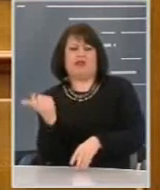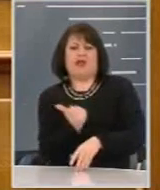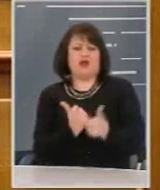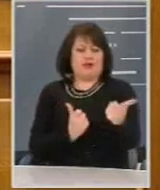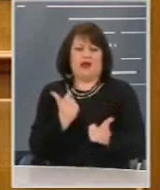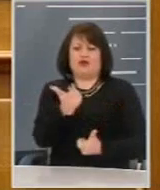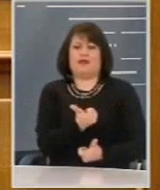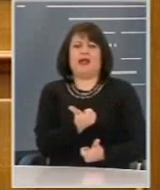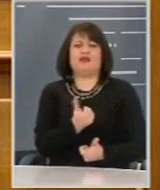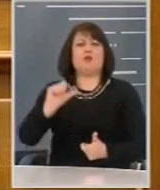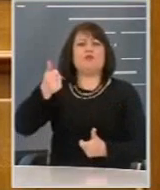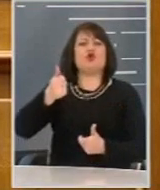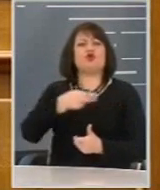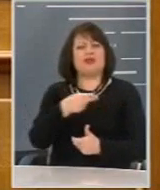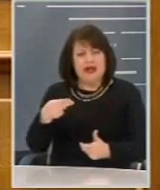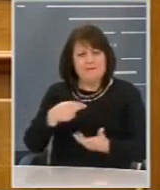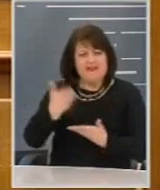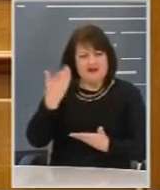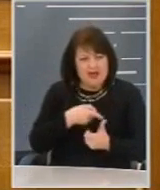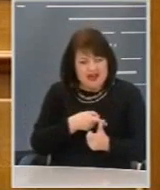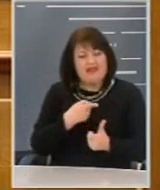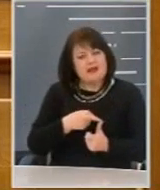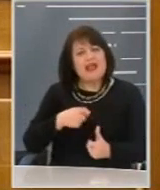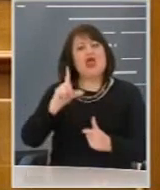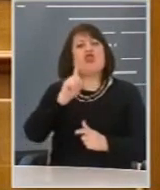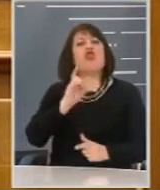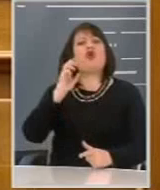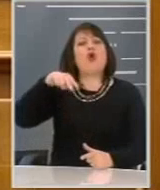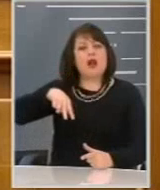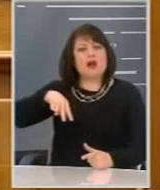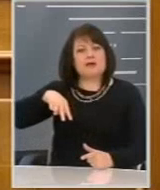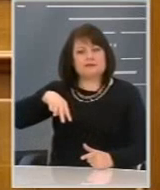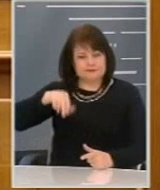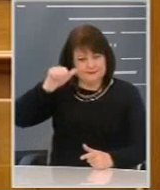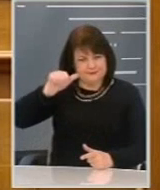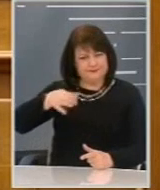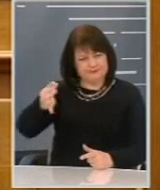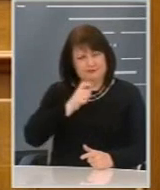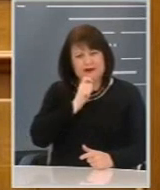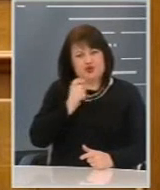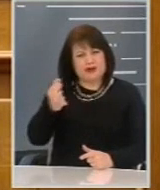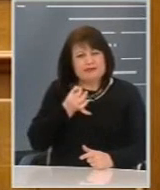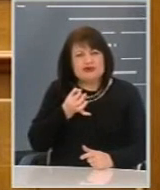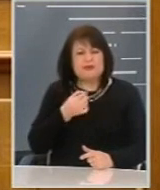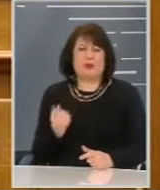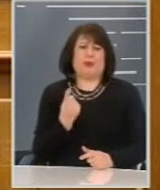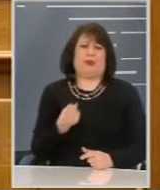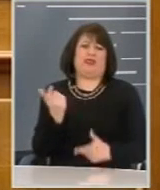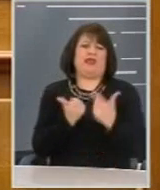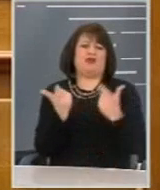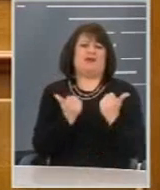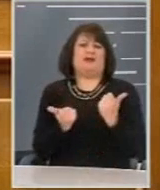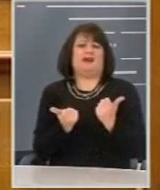ΔΟΛ και στο πρωτοθέμα, τι είπε ο κύριος Αναστασιάδης? Σας είπα ότι είναι μια πολύ συνήθις μέθοδο χρηματοδότησης και υπάρχουν τραπεζικοί